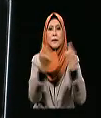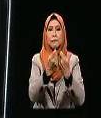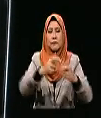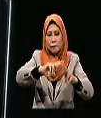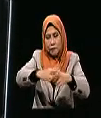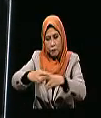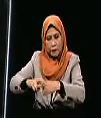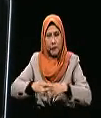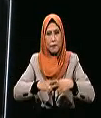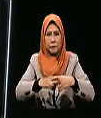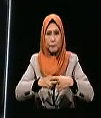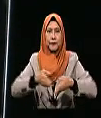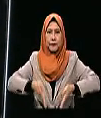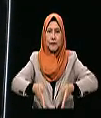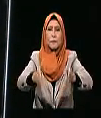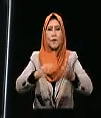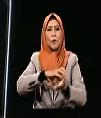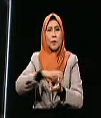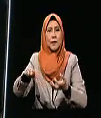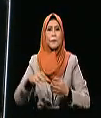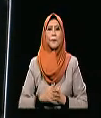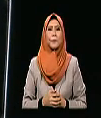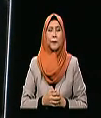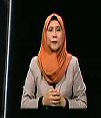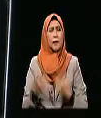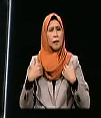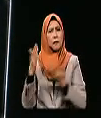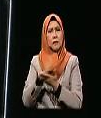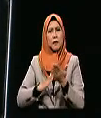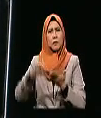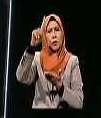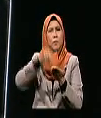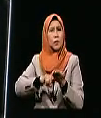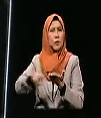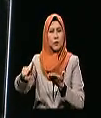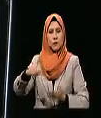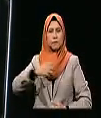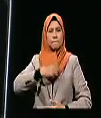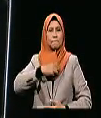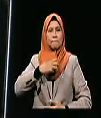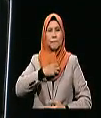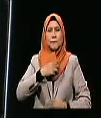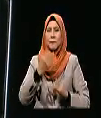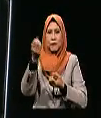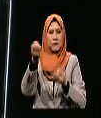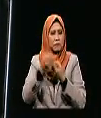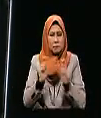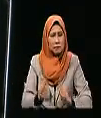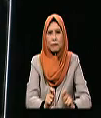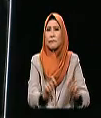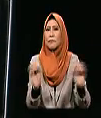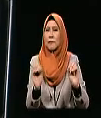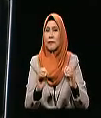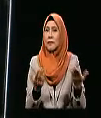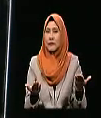memperbaikinya. Ada juga yang komplain, dia kata ada yang kata sudah seminggu komplain tapi tak dapat maklumat. Jadi saya kata kenapa tak dapat